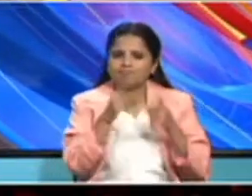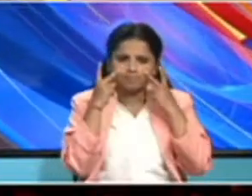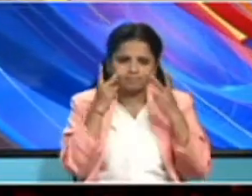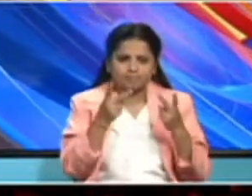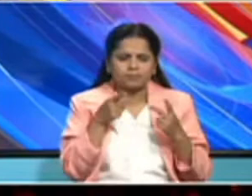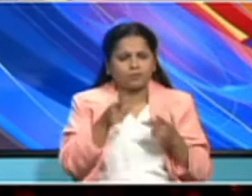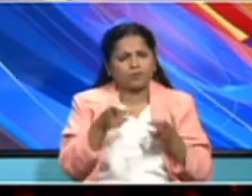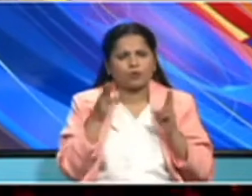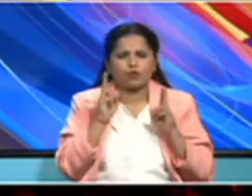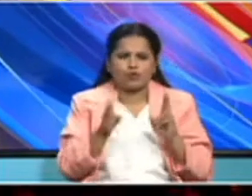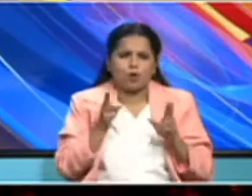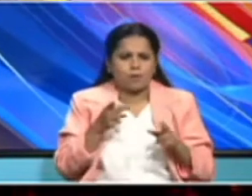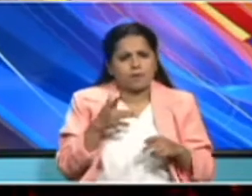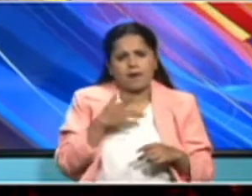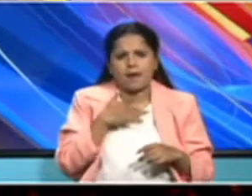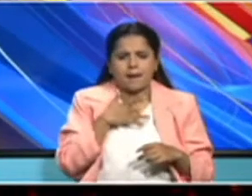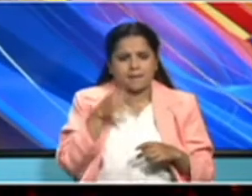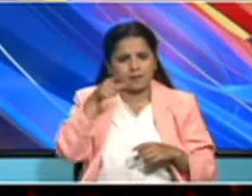आमतौर पर